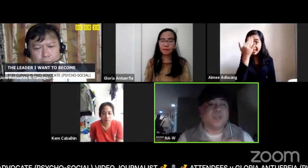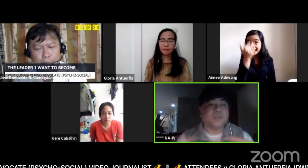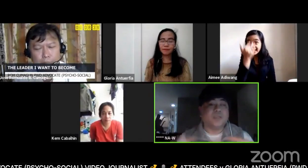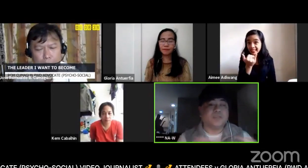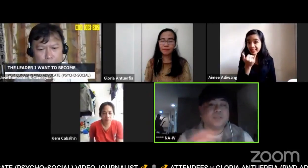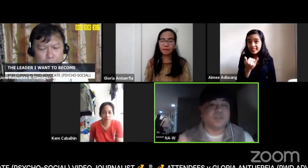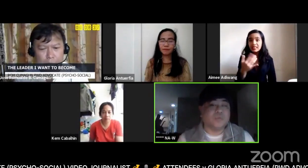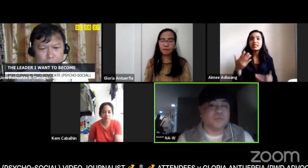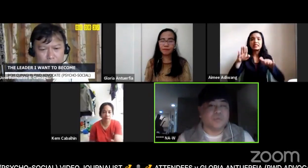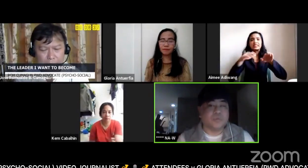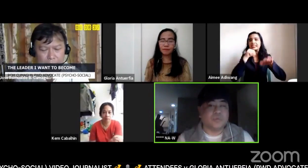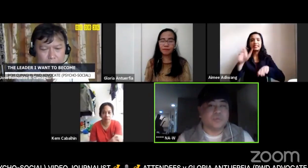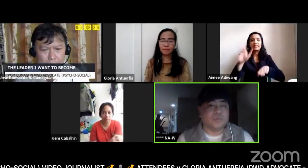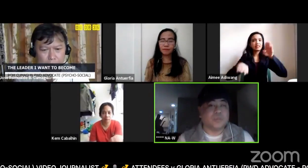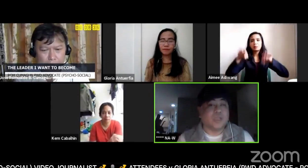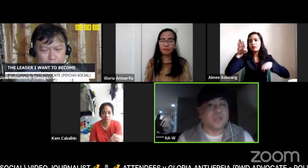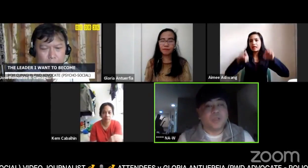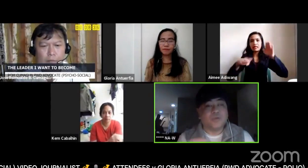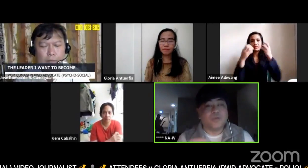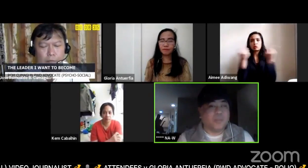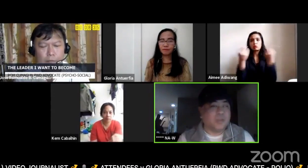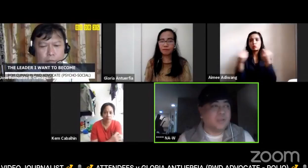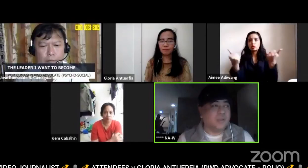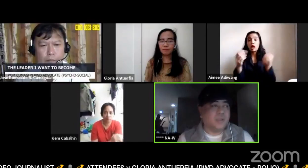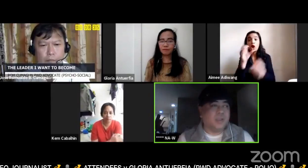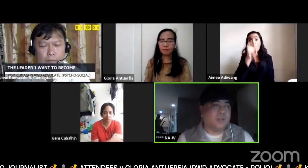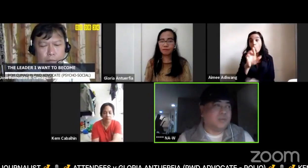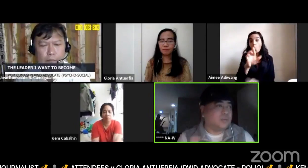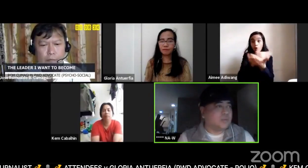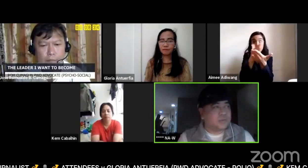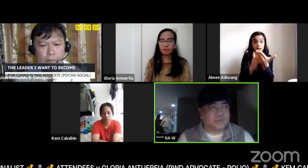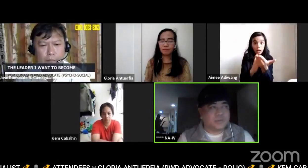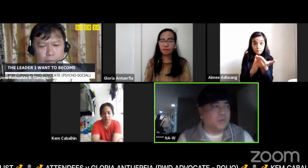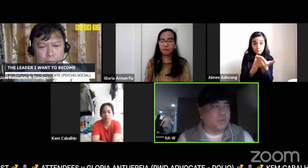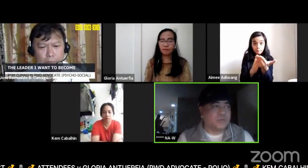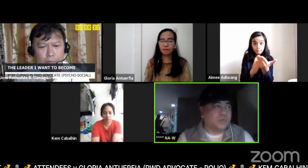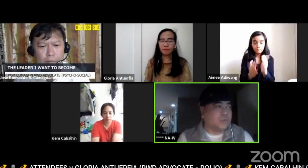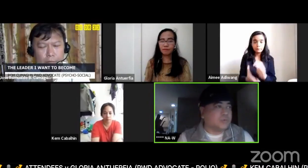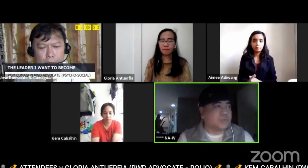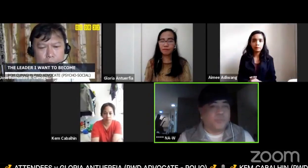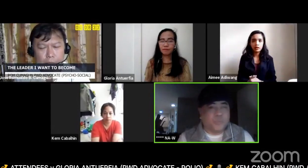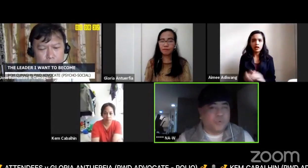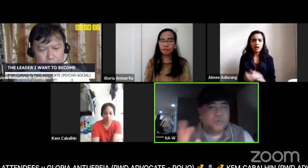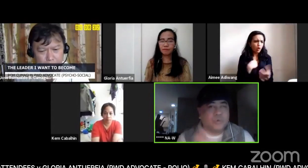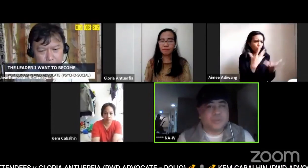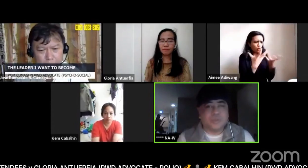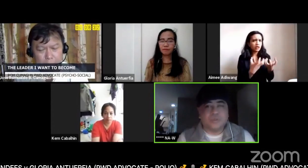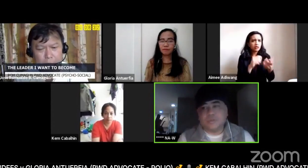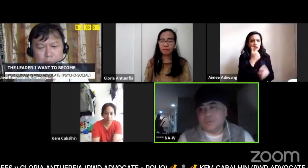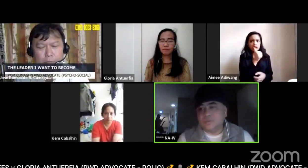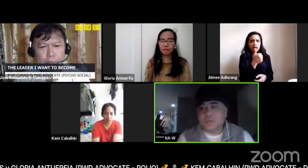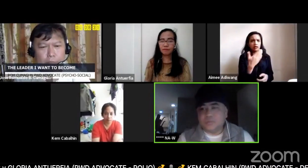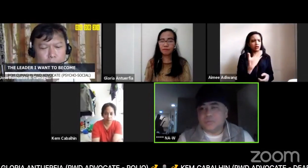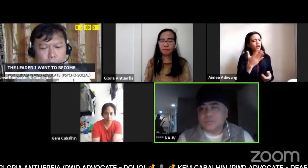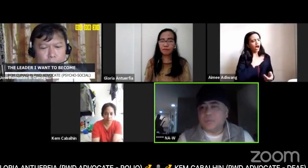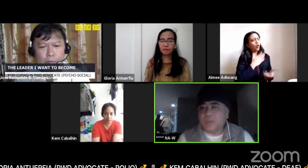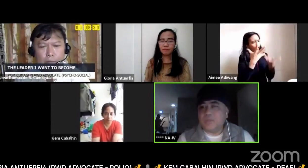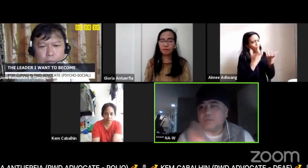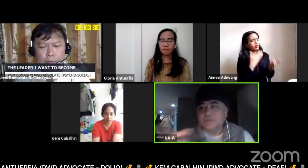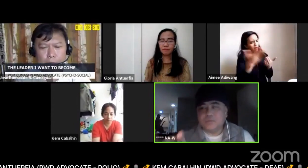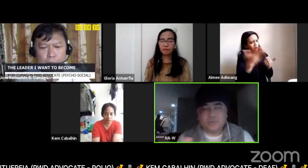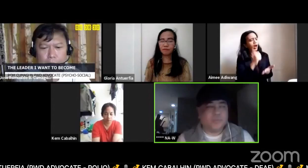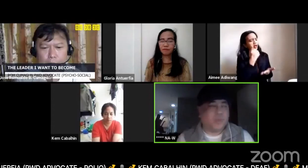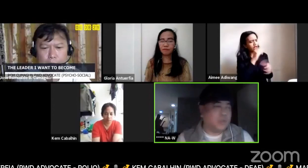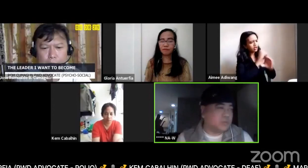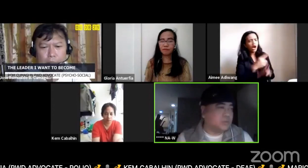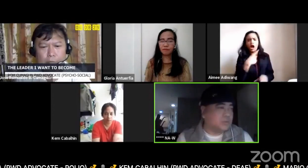there's an imbalance in distribution. Dahil merong iba, hindi, gusto ko 10 yung kotse ko. Hindi, gusto ko may